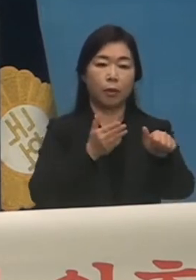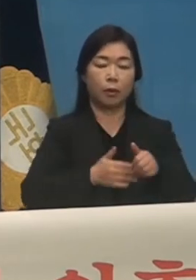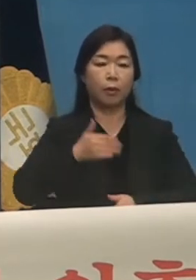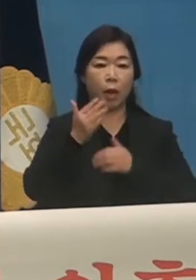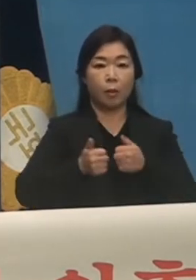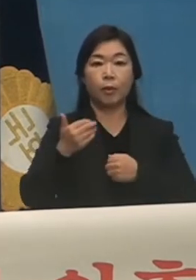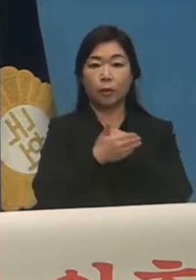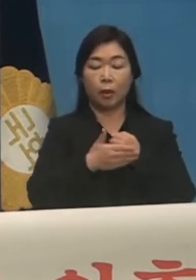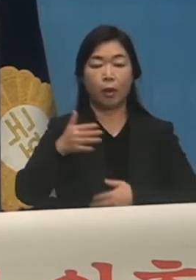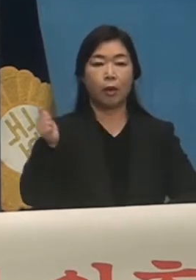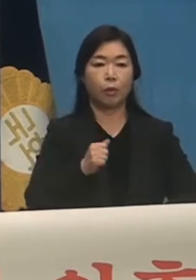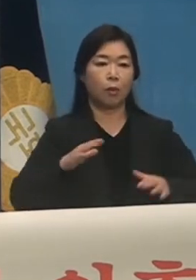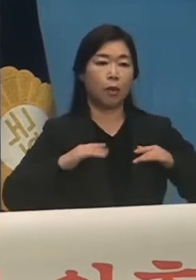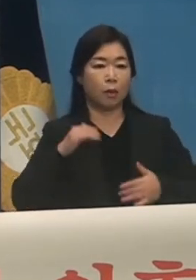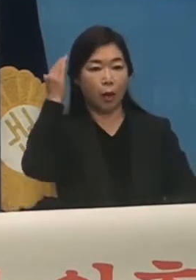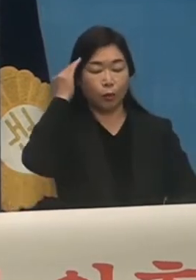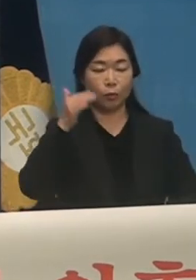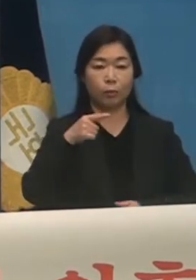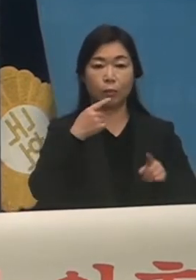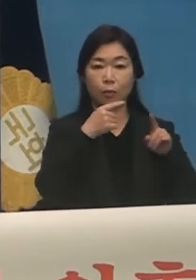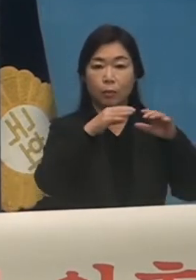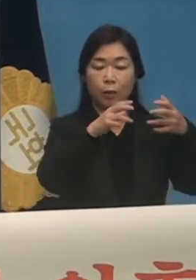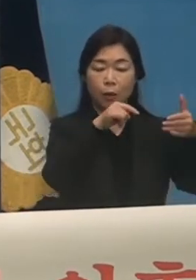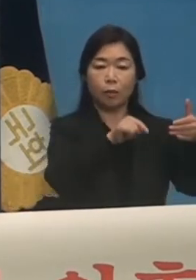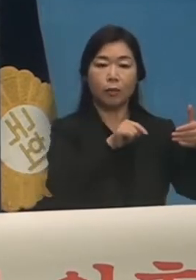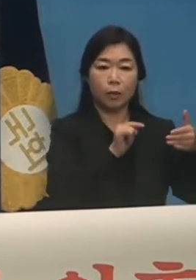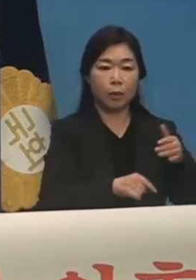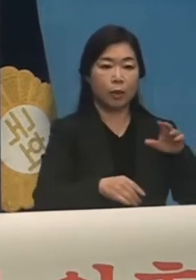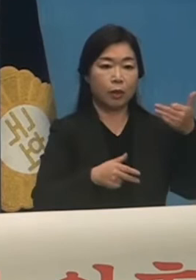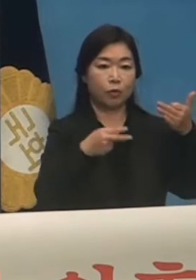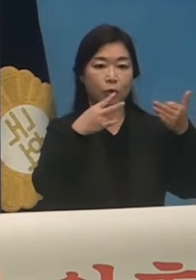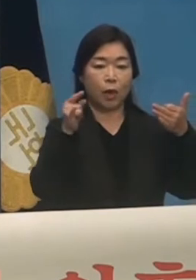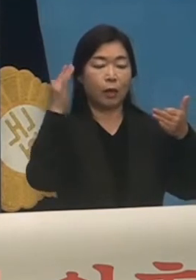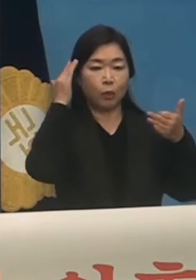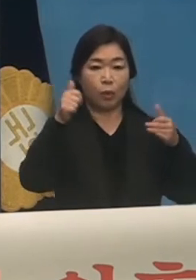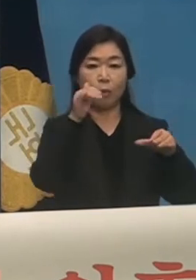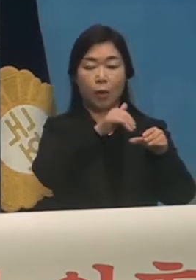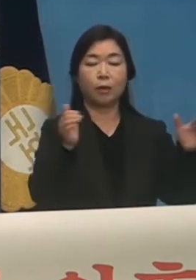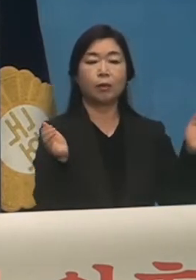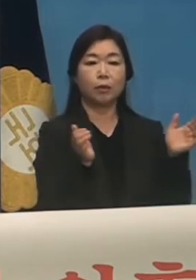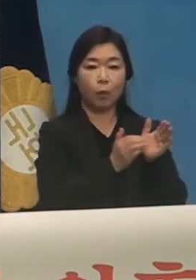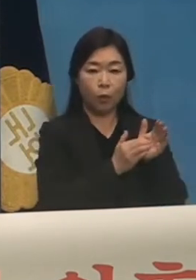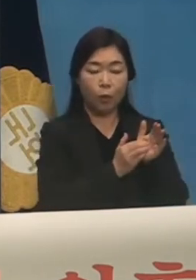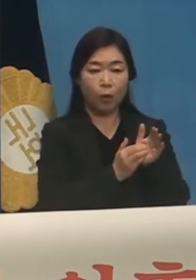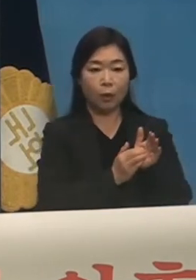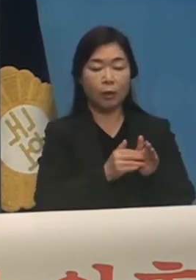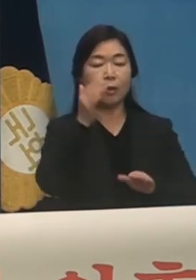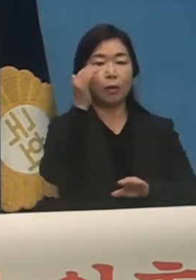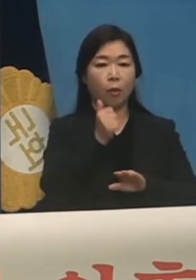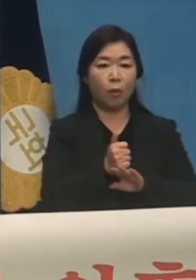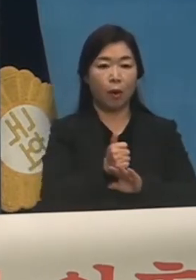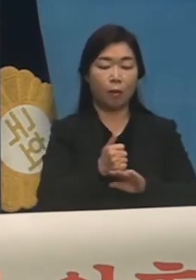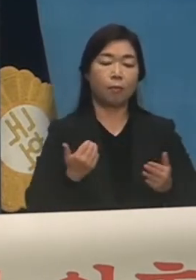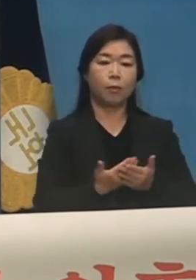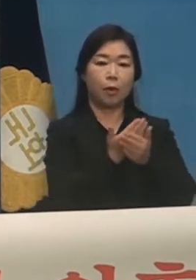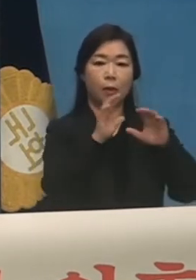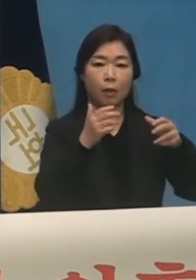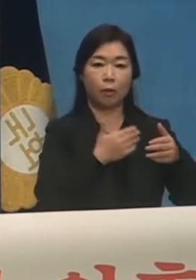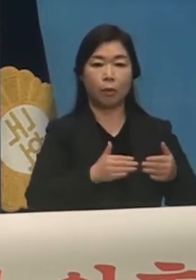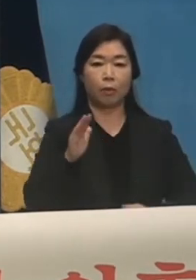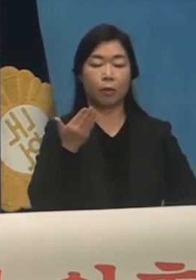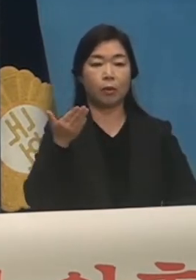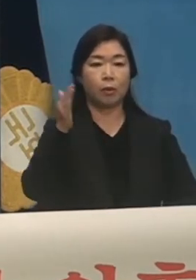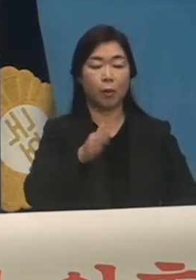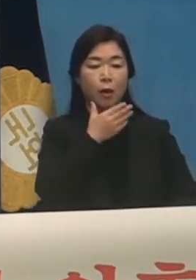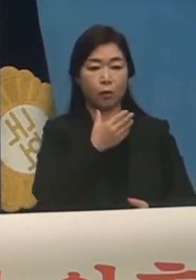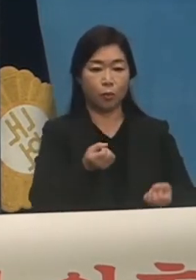조국 대한민국은 제19대 대통령 시대에 마침내 선진국으로 지도하는 큰 보람을 거두게 되었다. 이러한